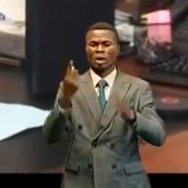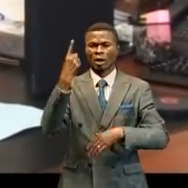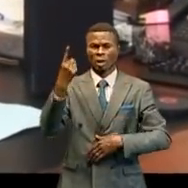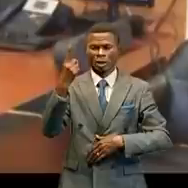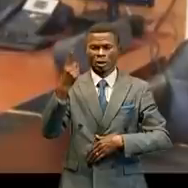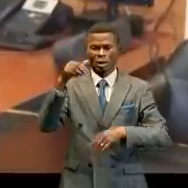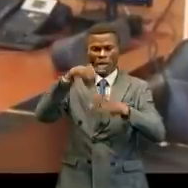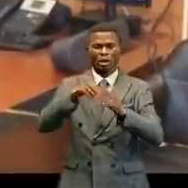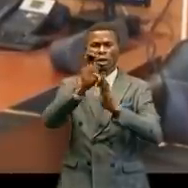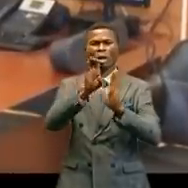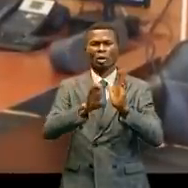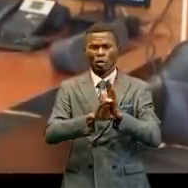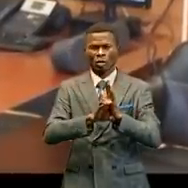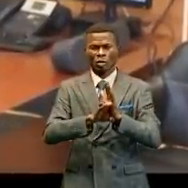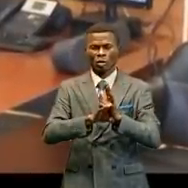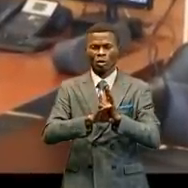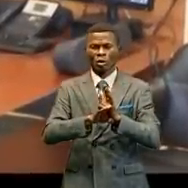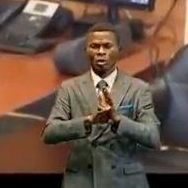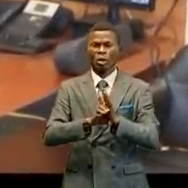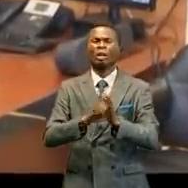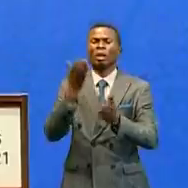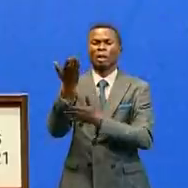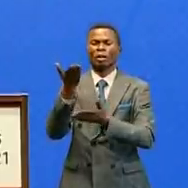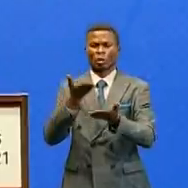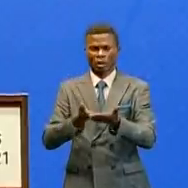la Constitution, a été donc sollicitée.